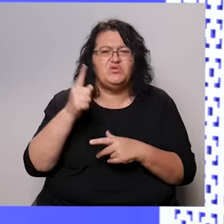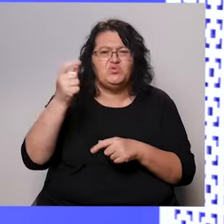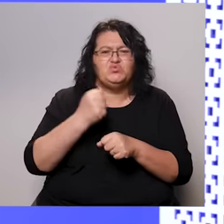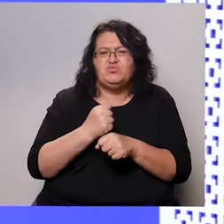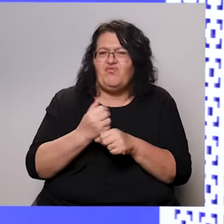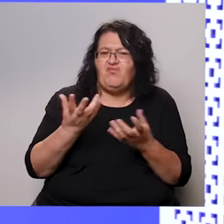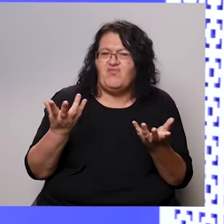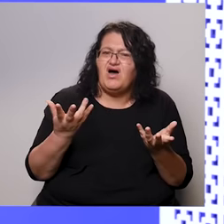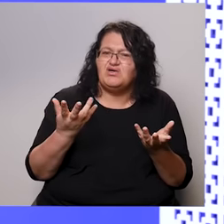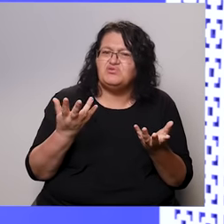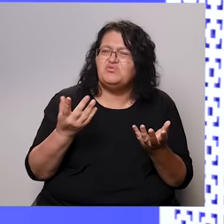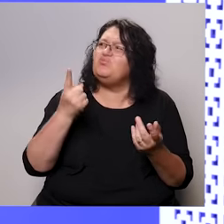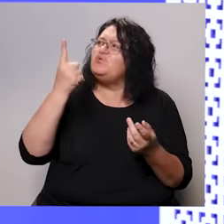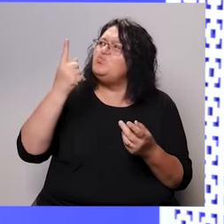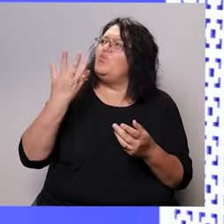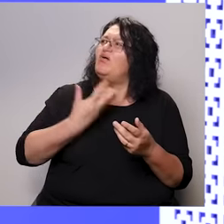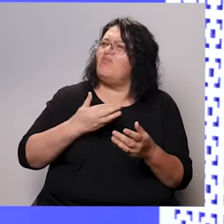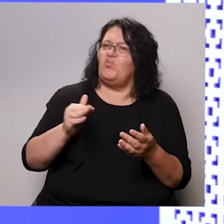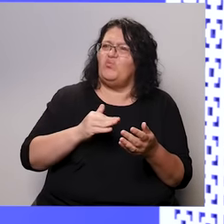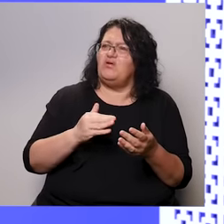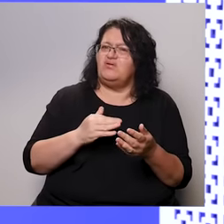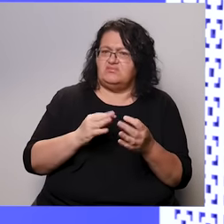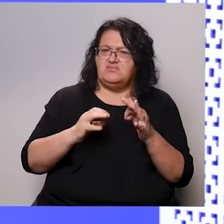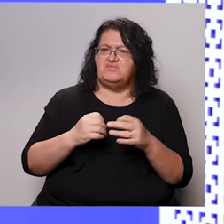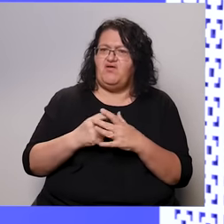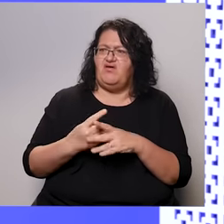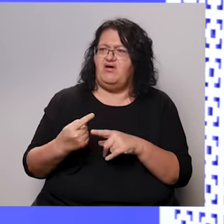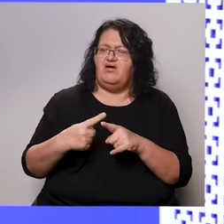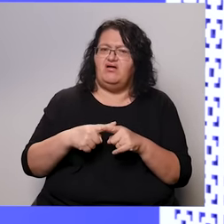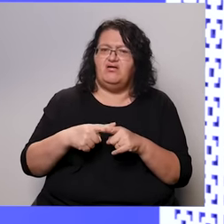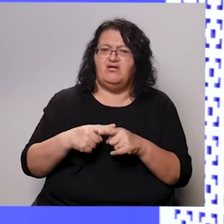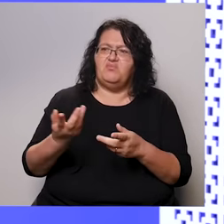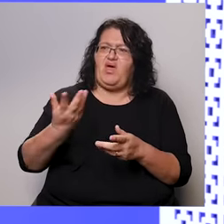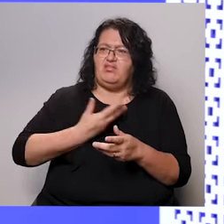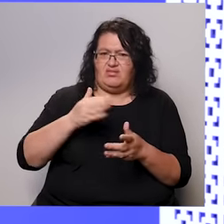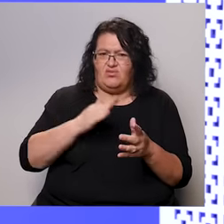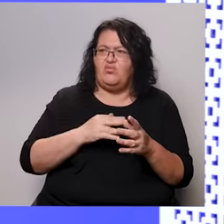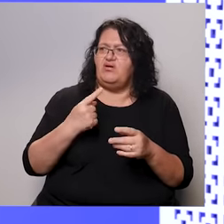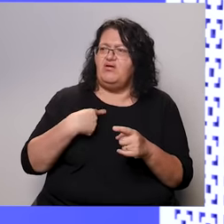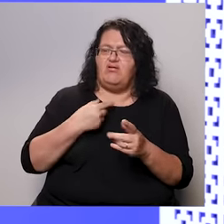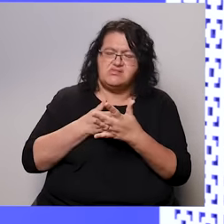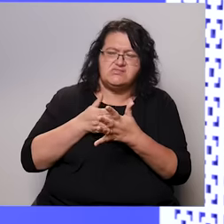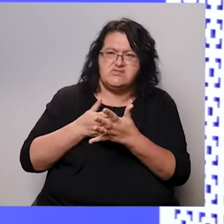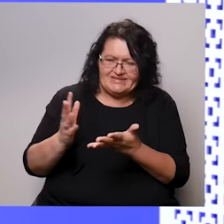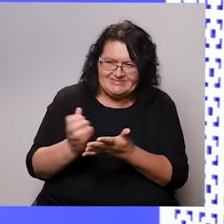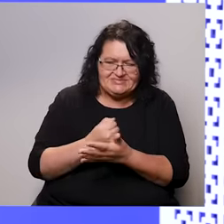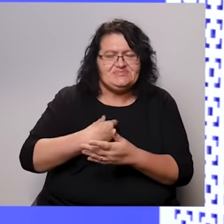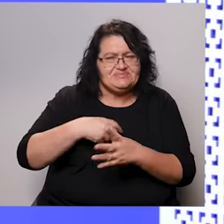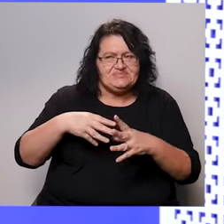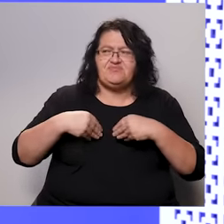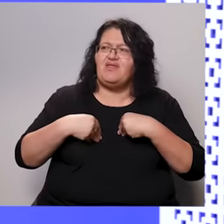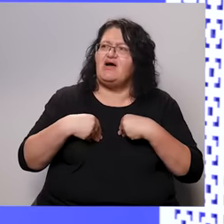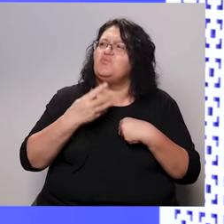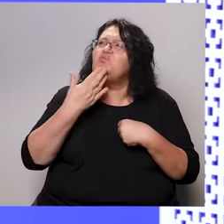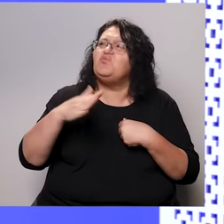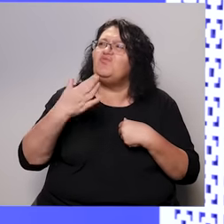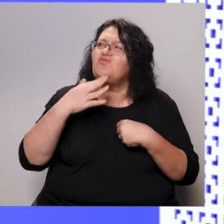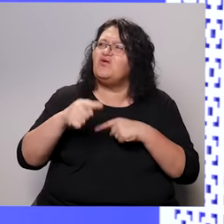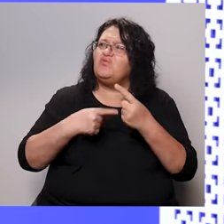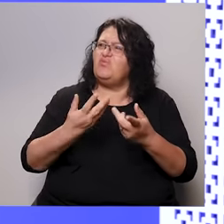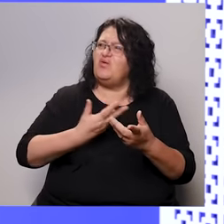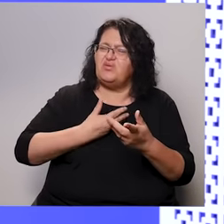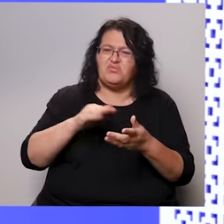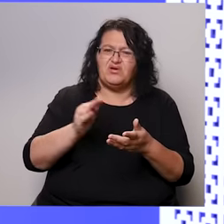faci? Adică m-ai convins pe mine să-mi dai copilul ăsta? Și eu n-am vrut deloc. Și după ce